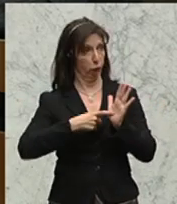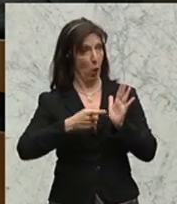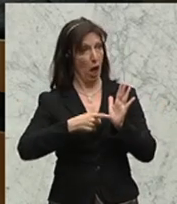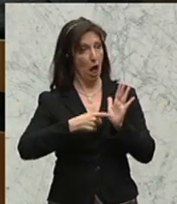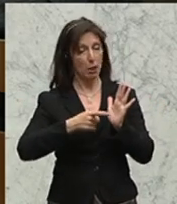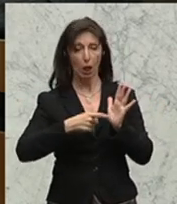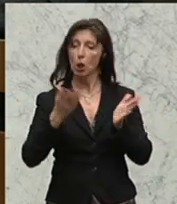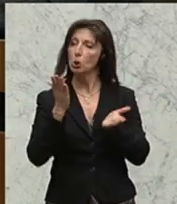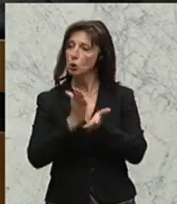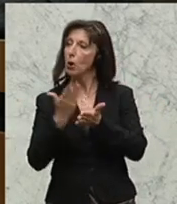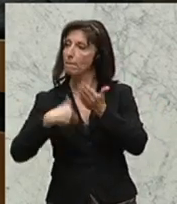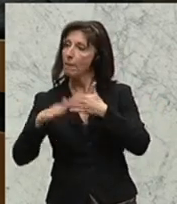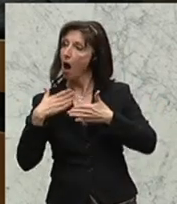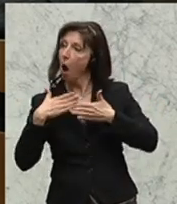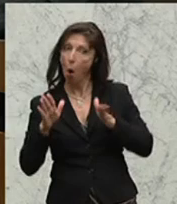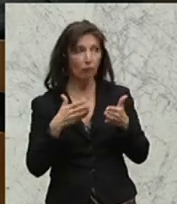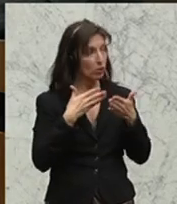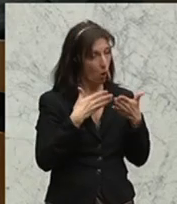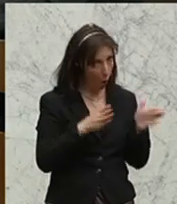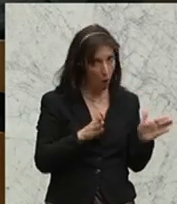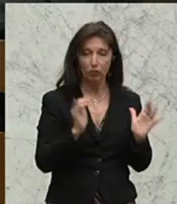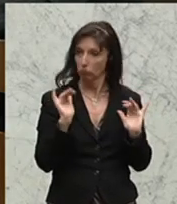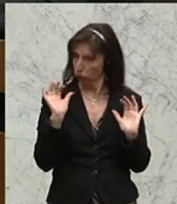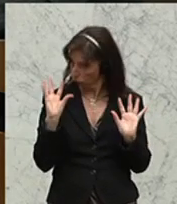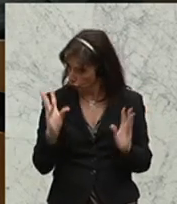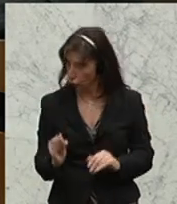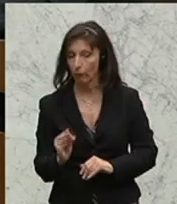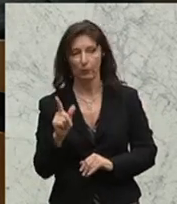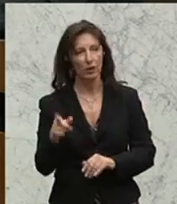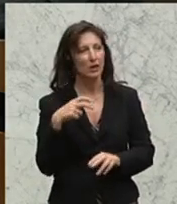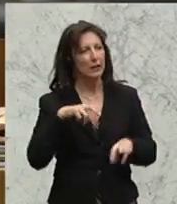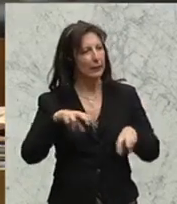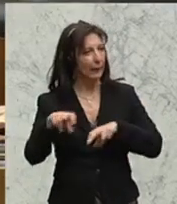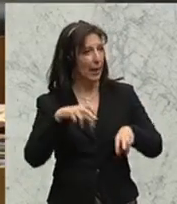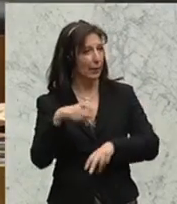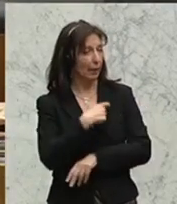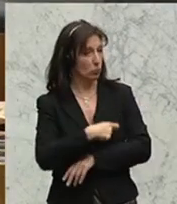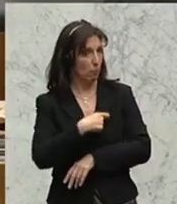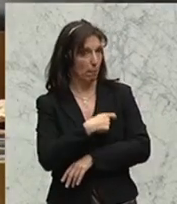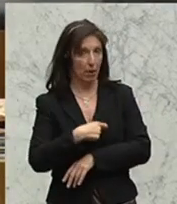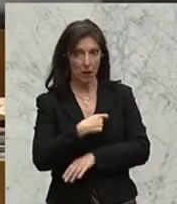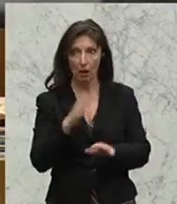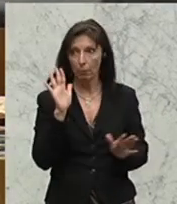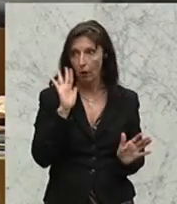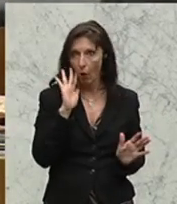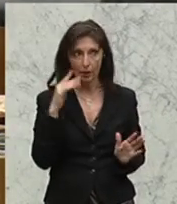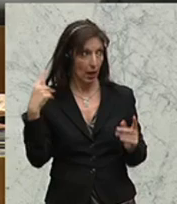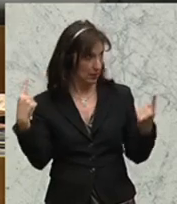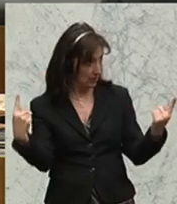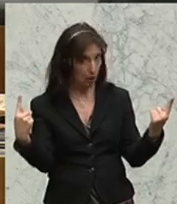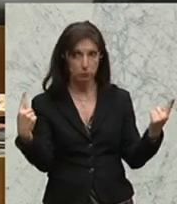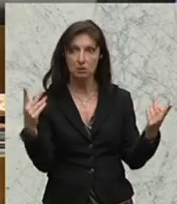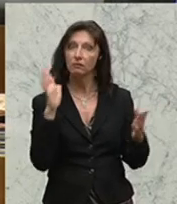gibt. Das begrüße ich. Ich habe auch vernommen, dass es von den Regierungsparteien einen zusätzlichen Antrag heute geben wird, in